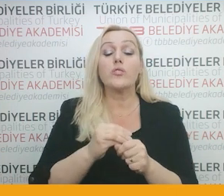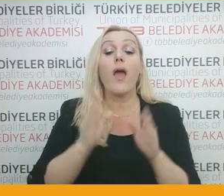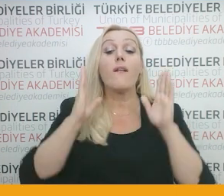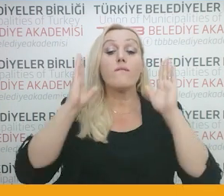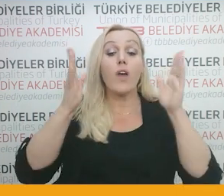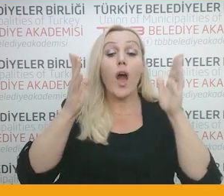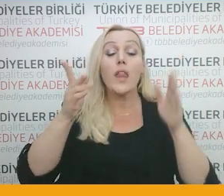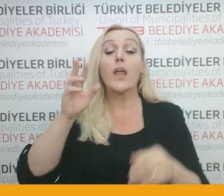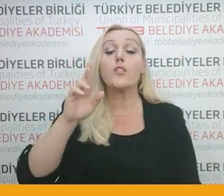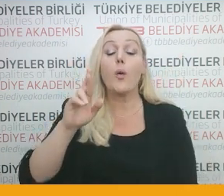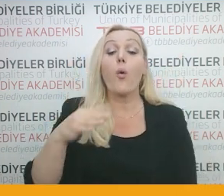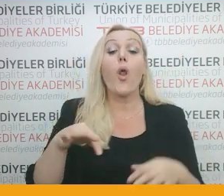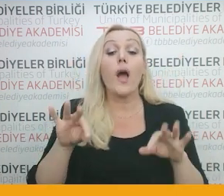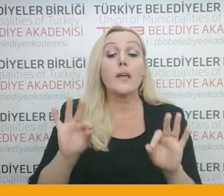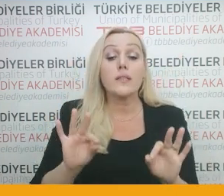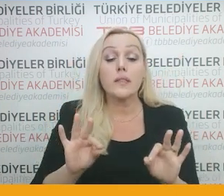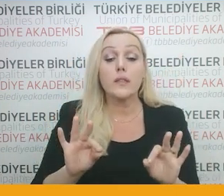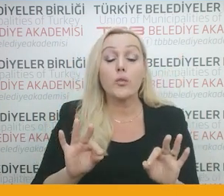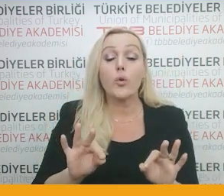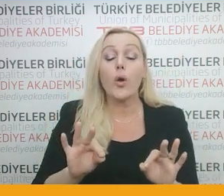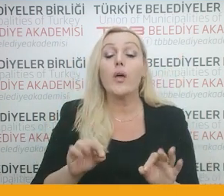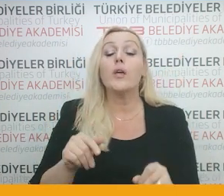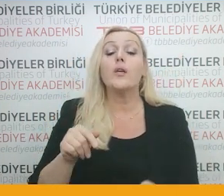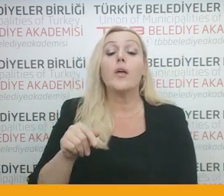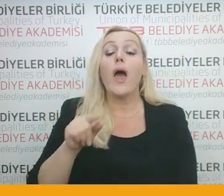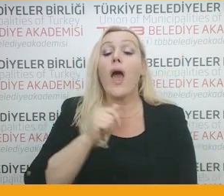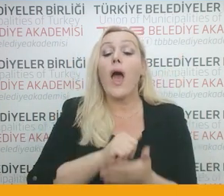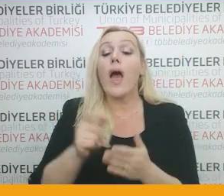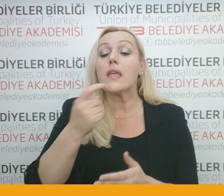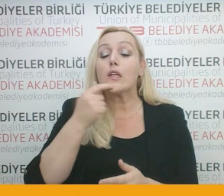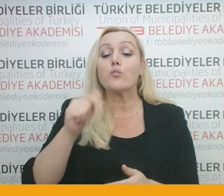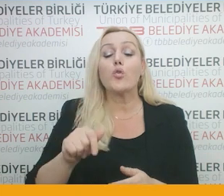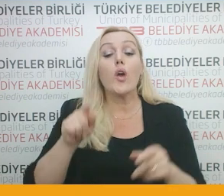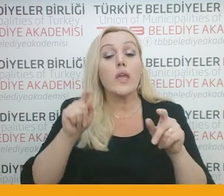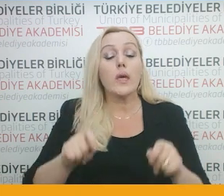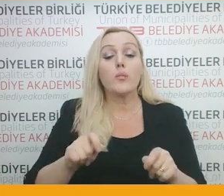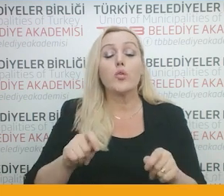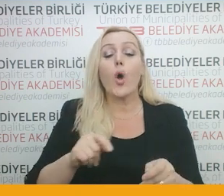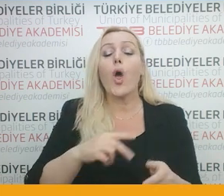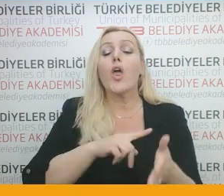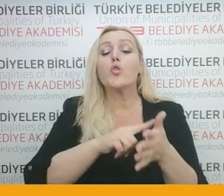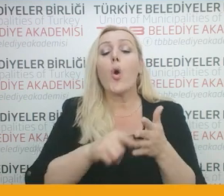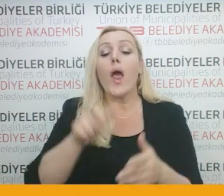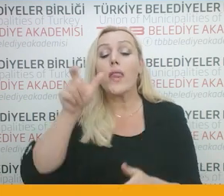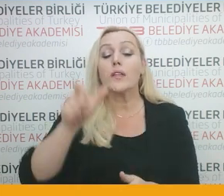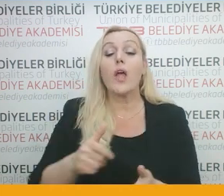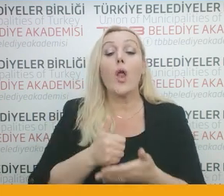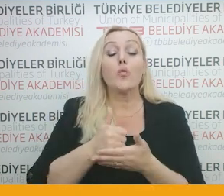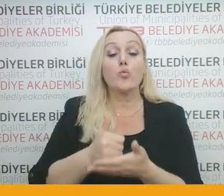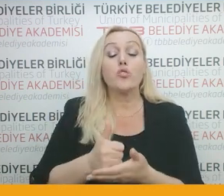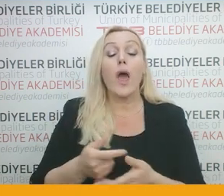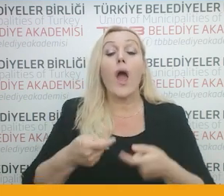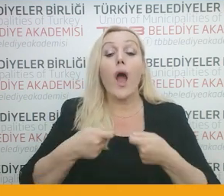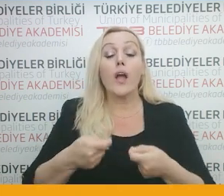düzenleniyor. Bildiğiniz gibi her yıl faaliyet raporu düzenliyoruz. Üst yöneticiler ve bütçeye ödenek tahsis edilen harcama